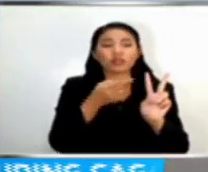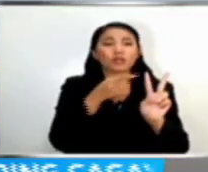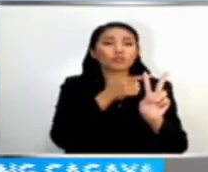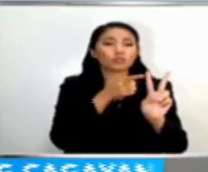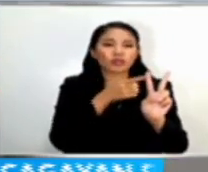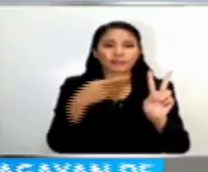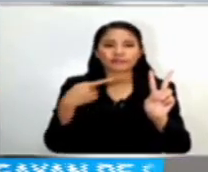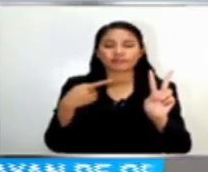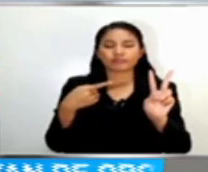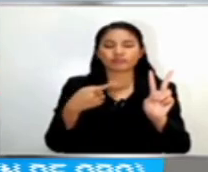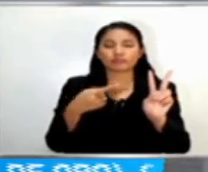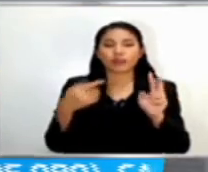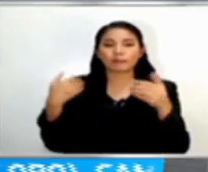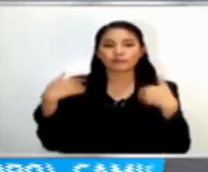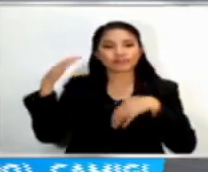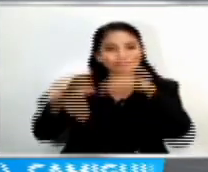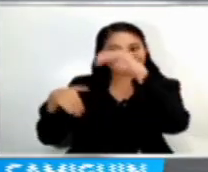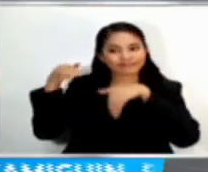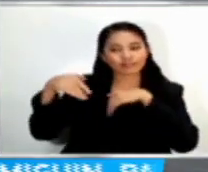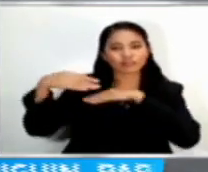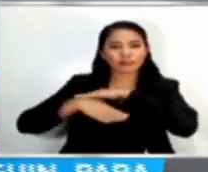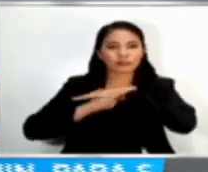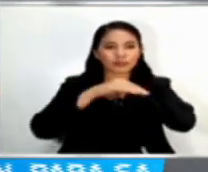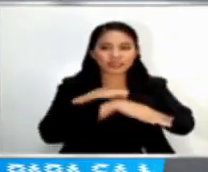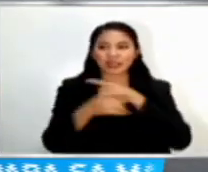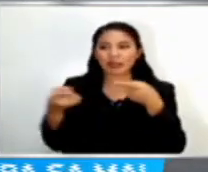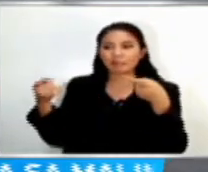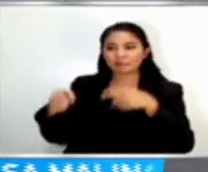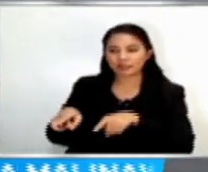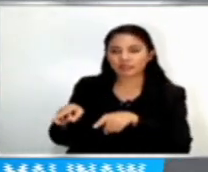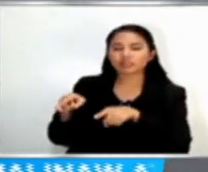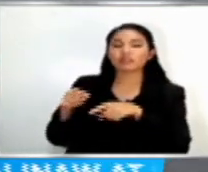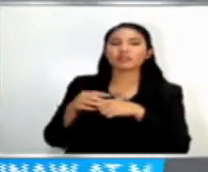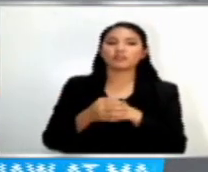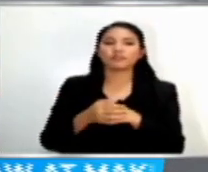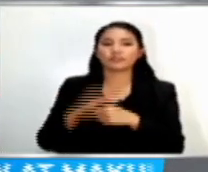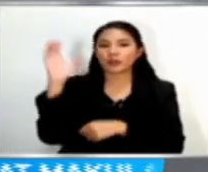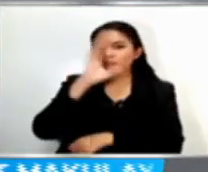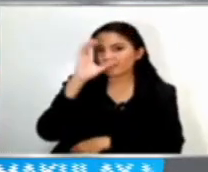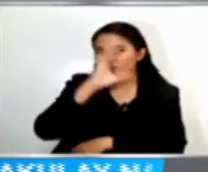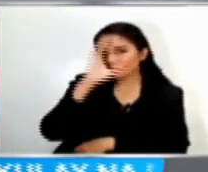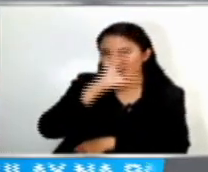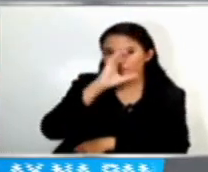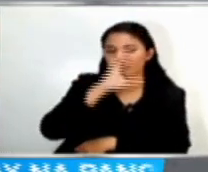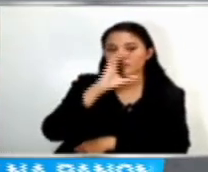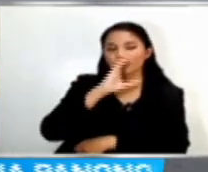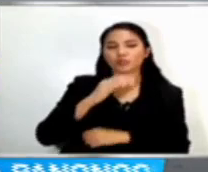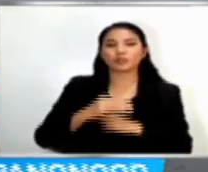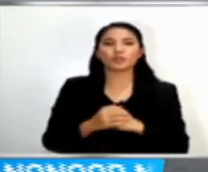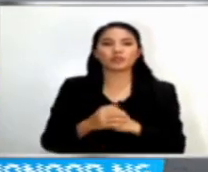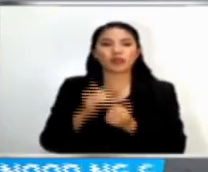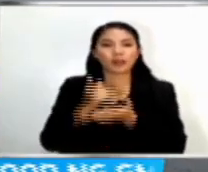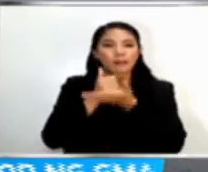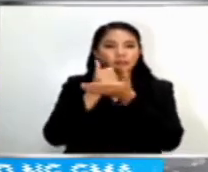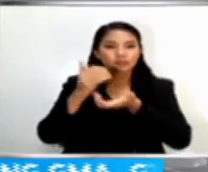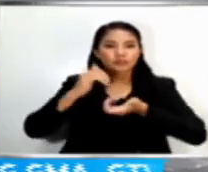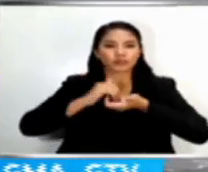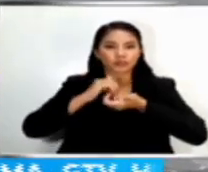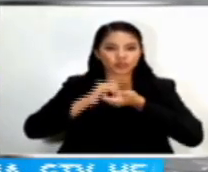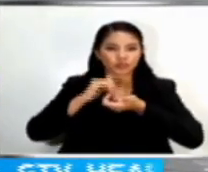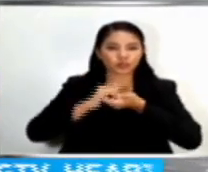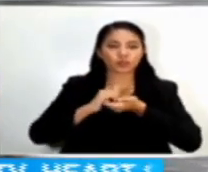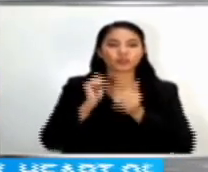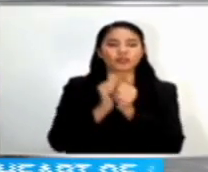beach resort na mangyari ito. Agad nagsagawa ng search and rescue operation ang MDRMO sa tulong ng professional scuba divers.